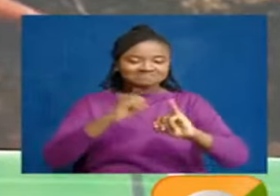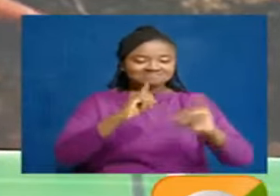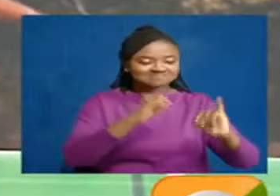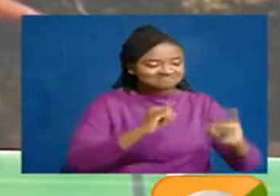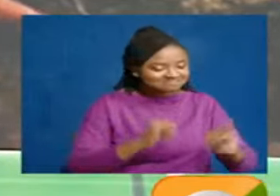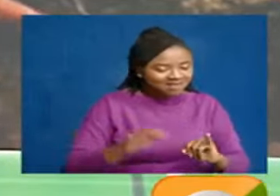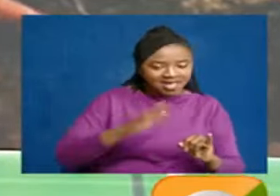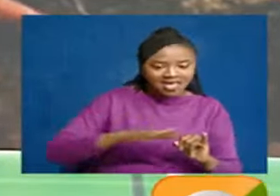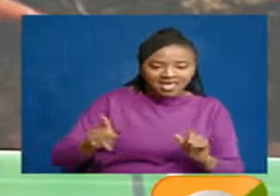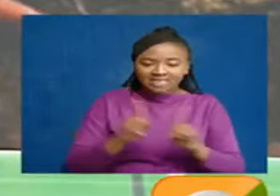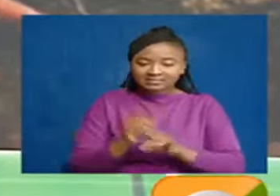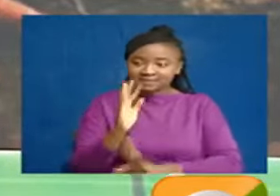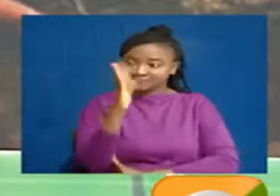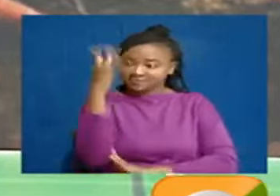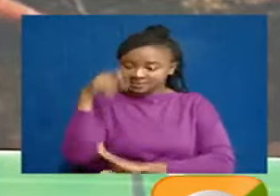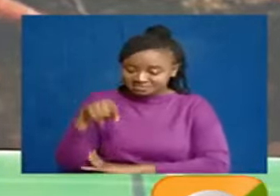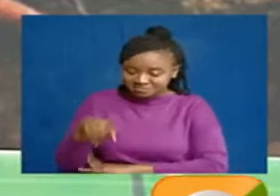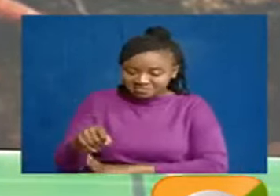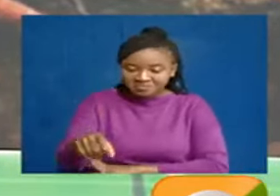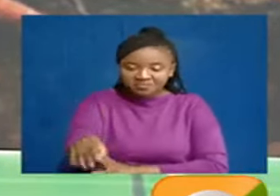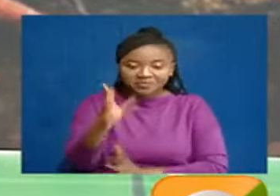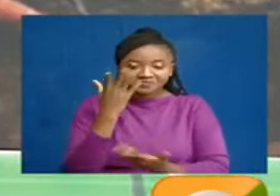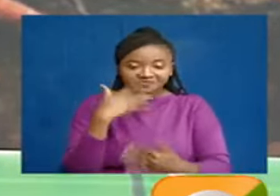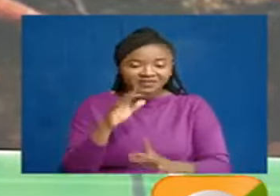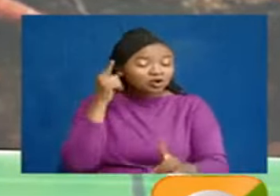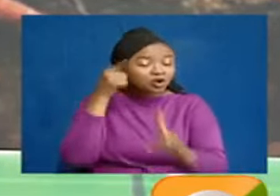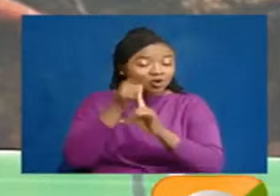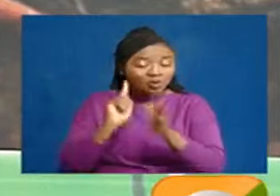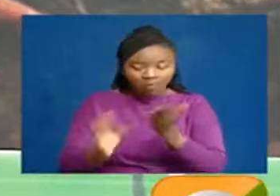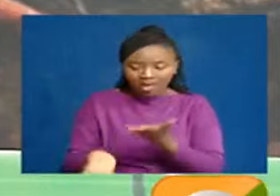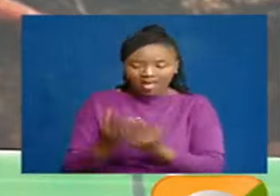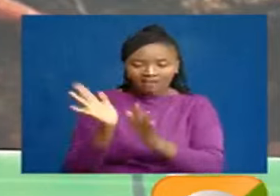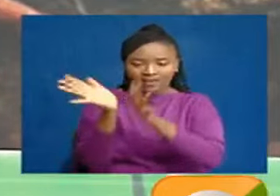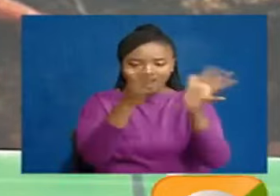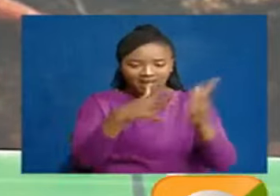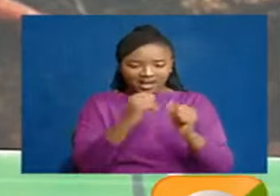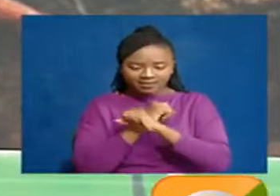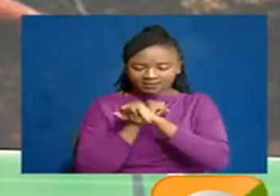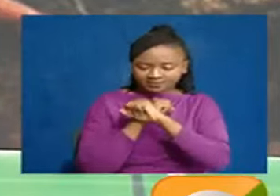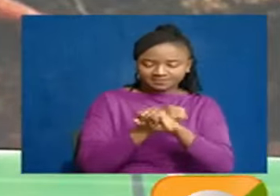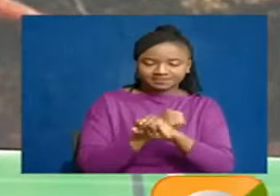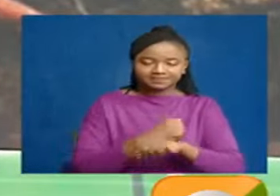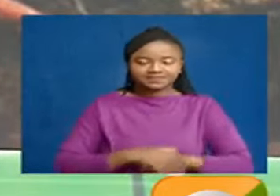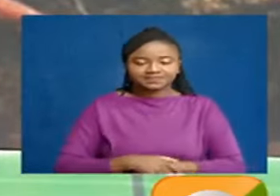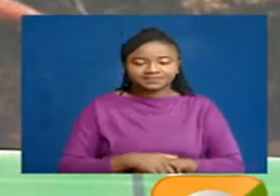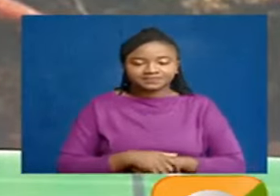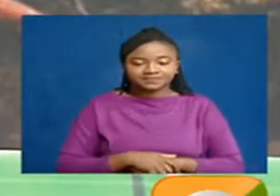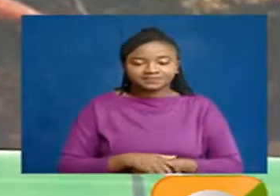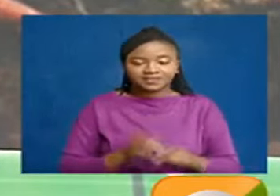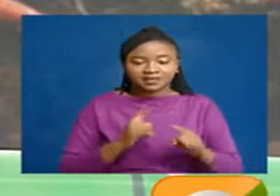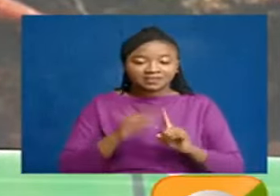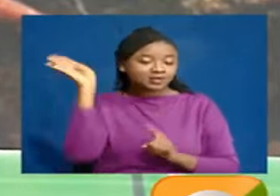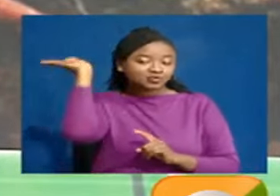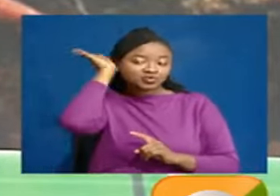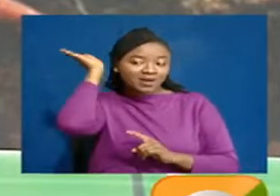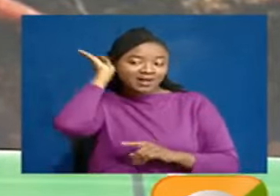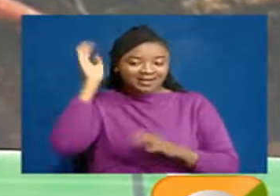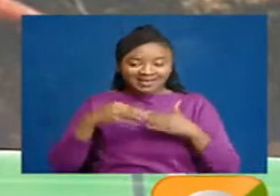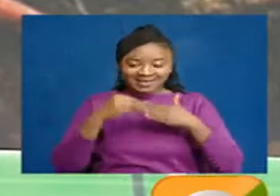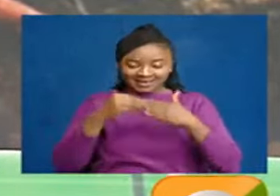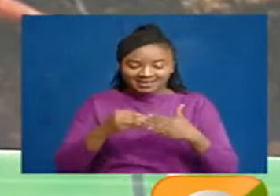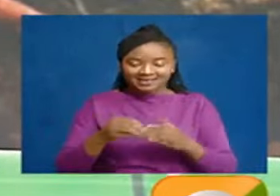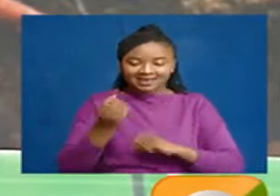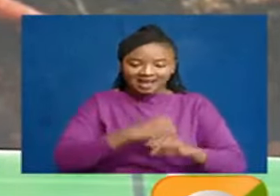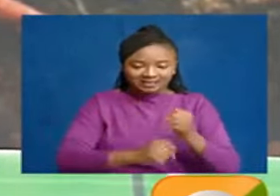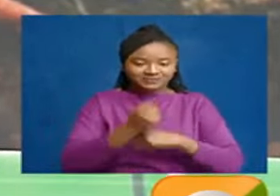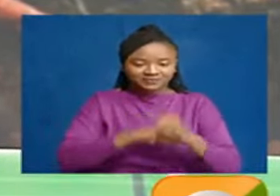njia mojawapo ya kupambana na mabadiliko ya tabia nchi. Waziri wa mazingira Waziri Duale aliongoza hafla ya kusafisha mto Nairobi